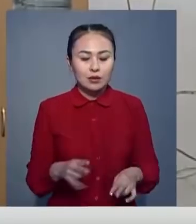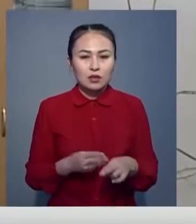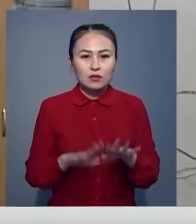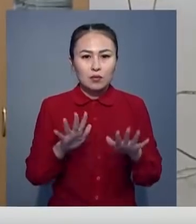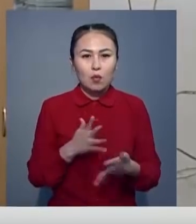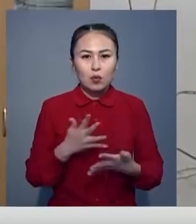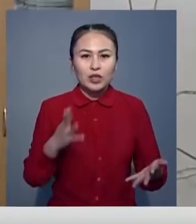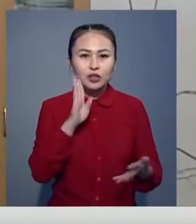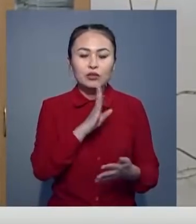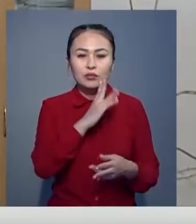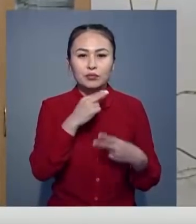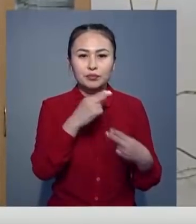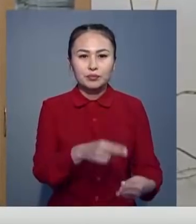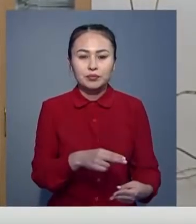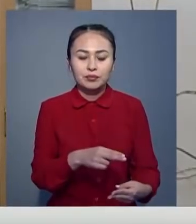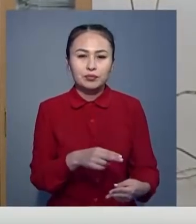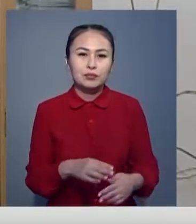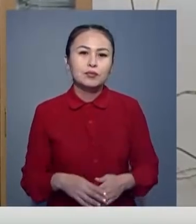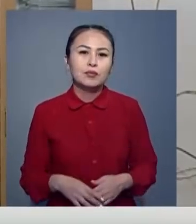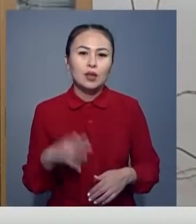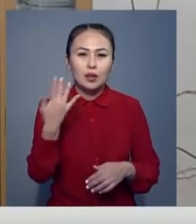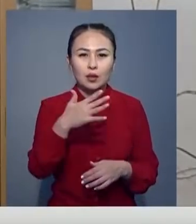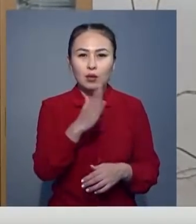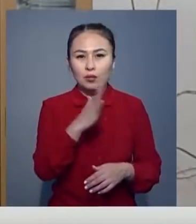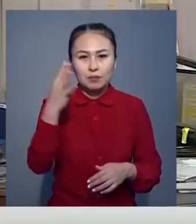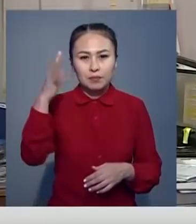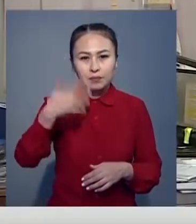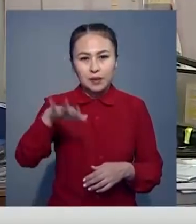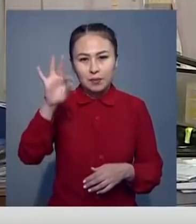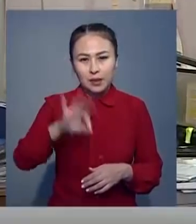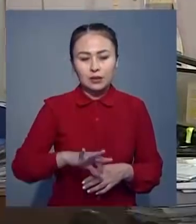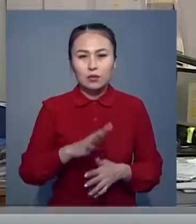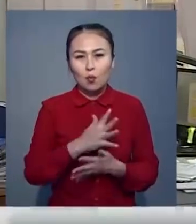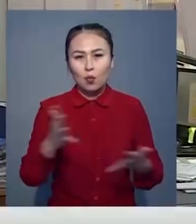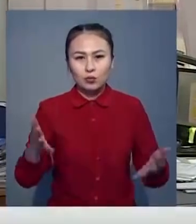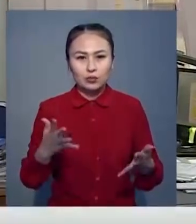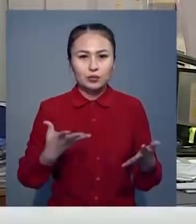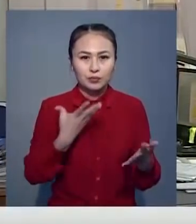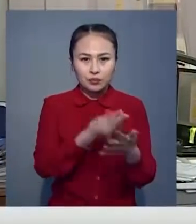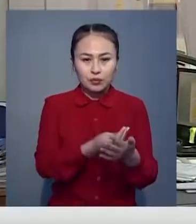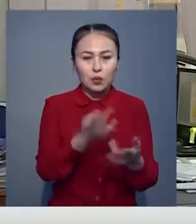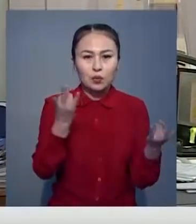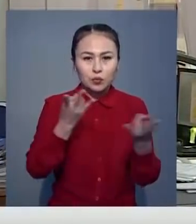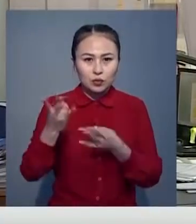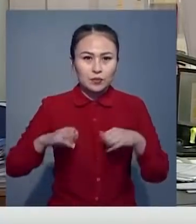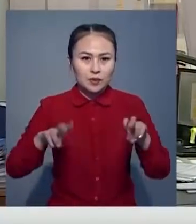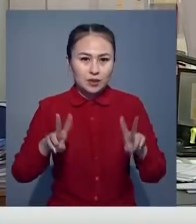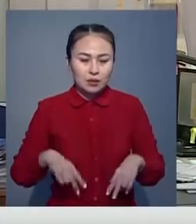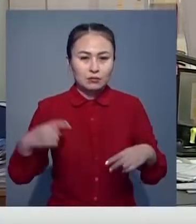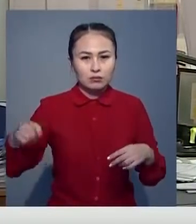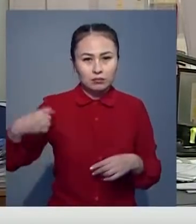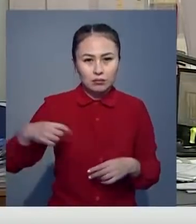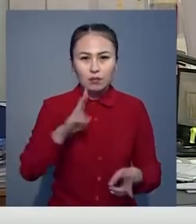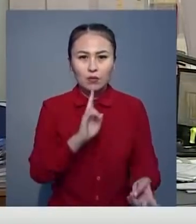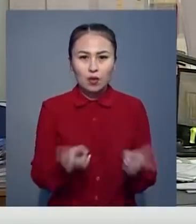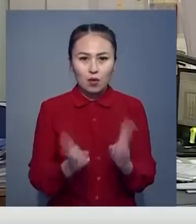бөлінеді. Оларға дейді 50% беріледі. Қазіргі еңбек нарығында қажетті мамандықтар ол тігінші,